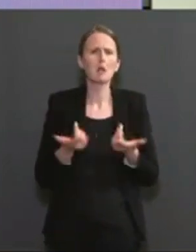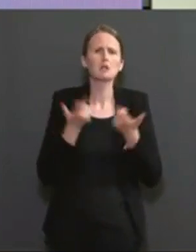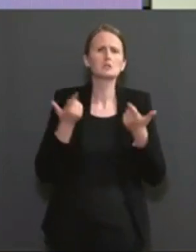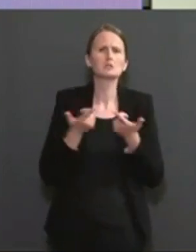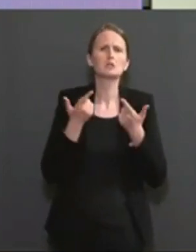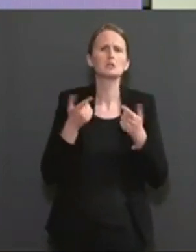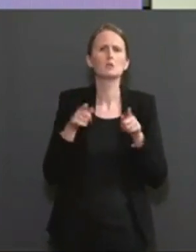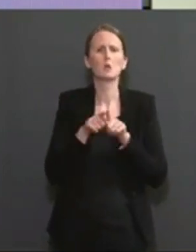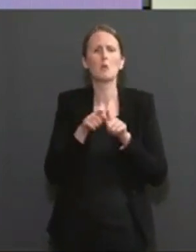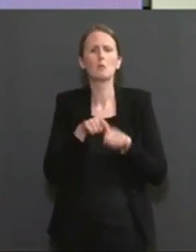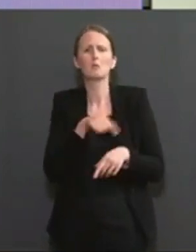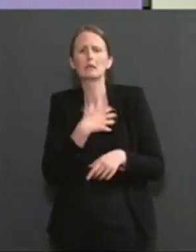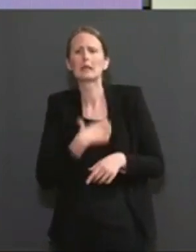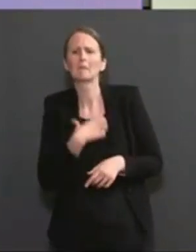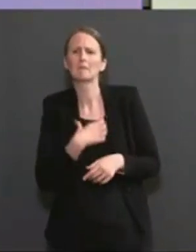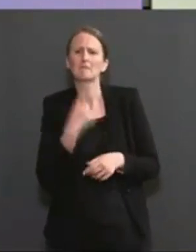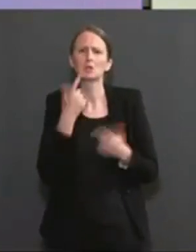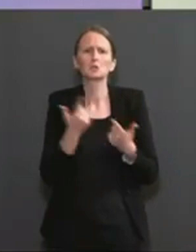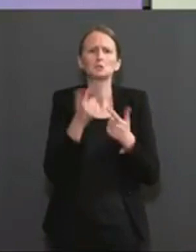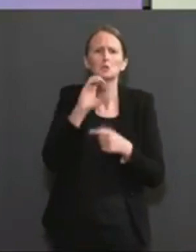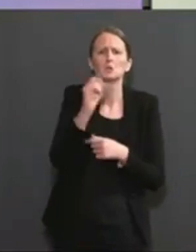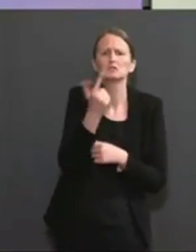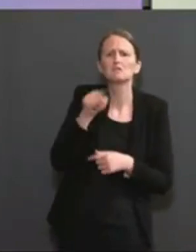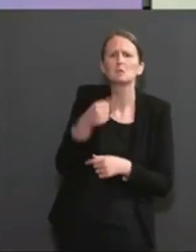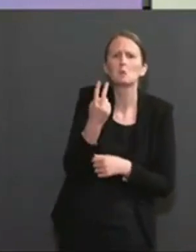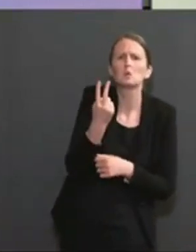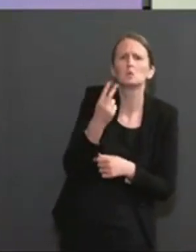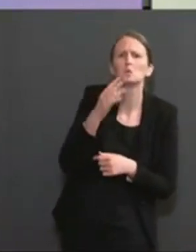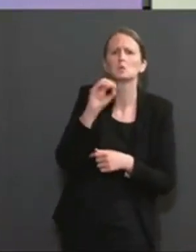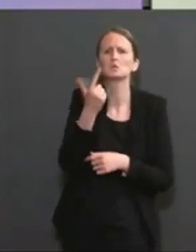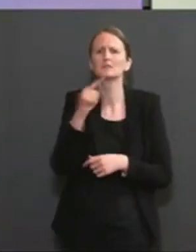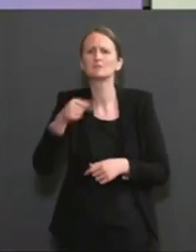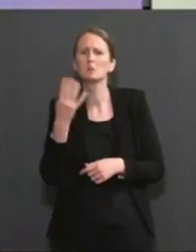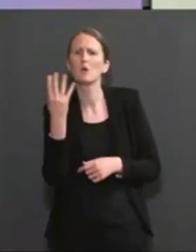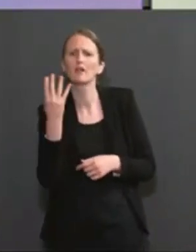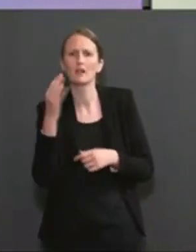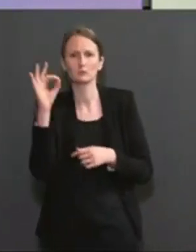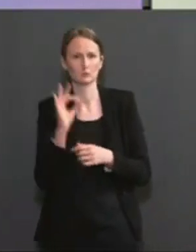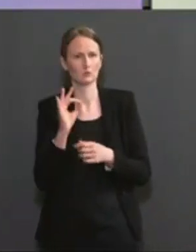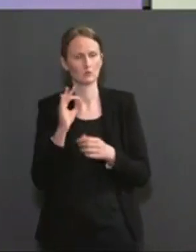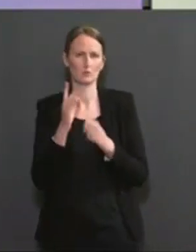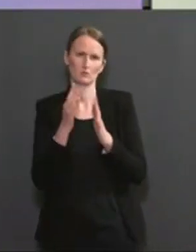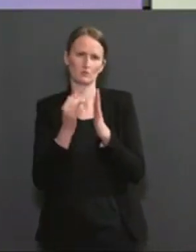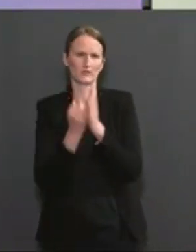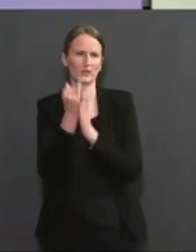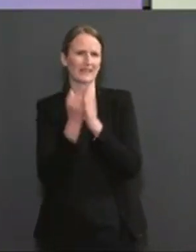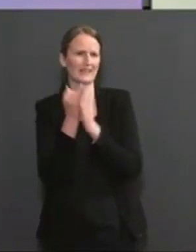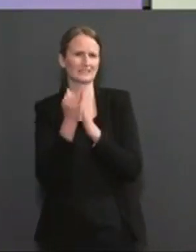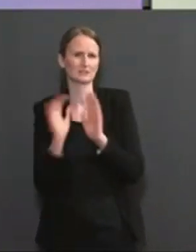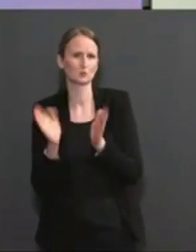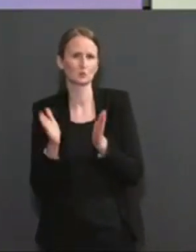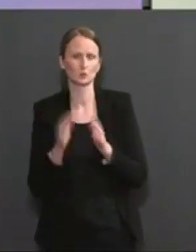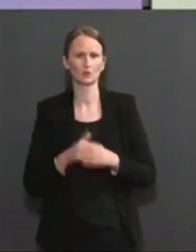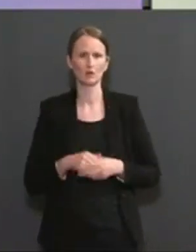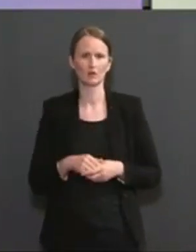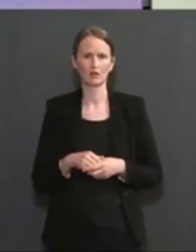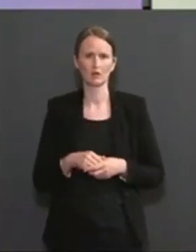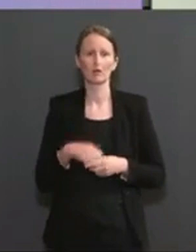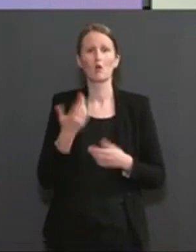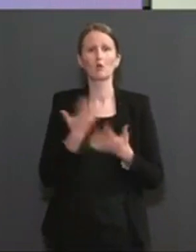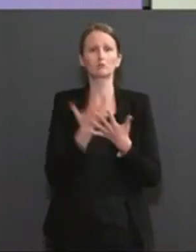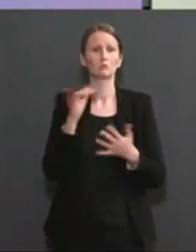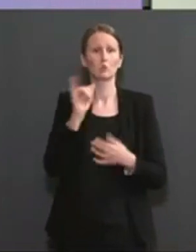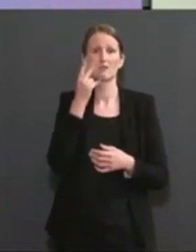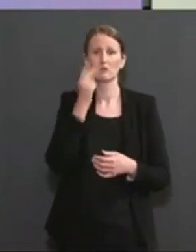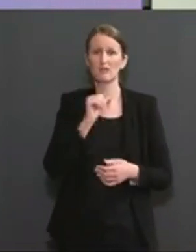plaintes éventuellement de toux sèche par exemple, des plaintes de type essoufflement, difficulté pour monter un